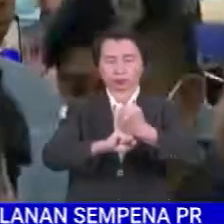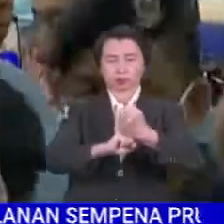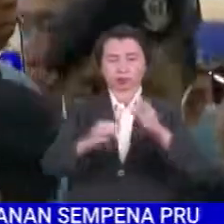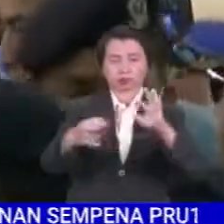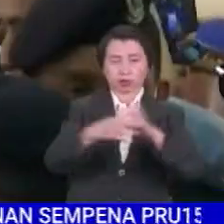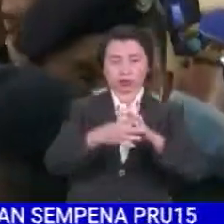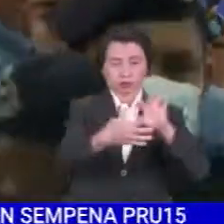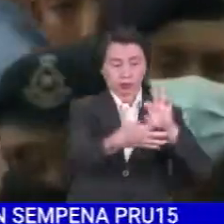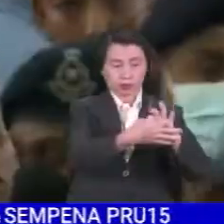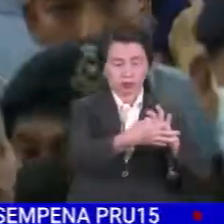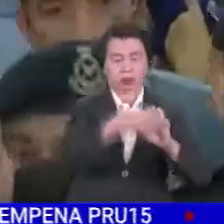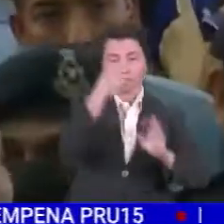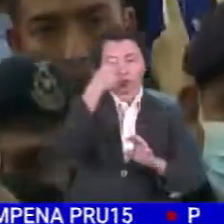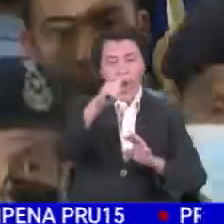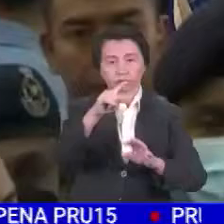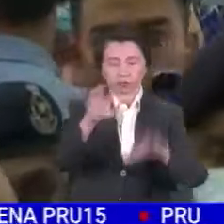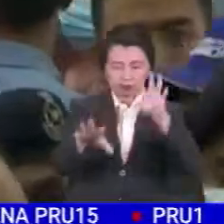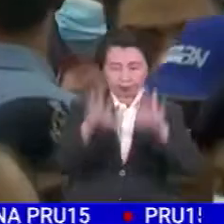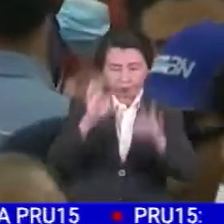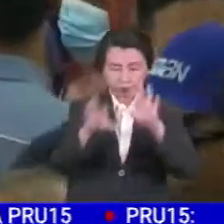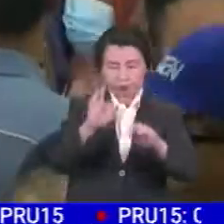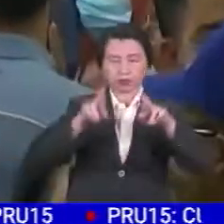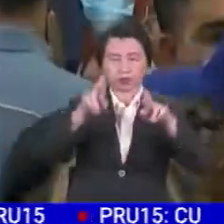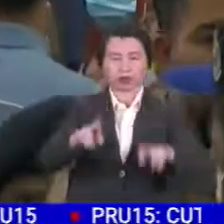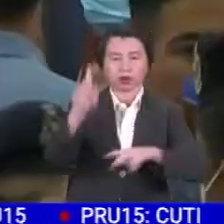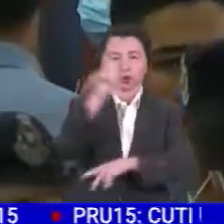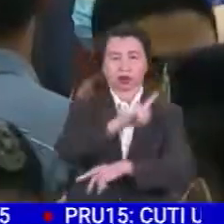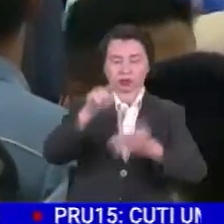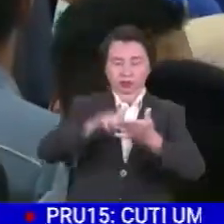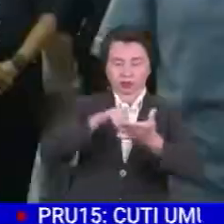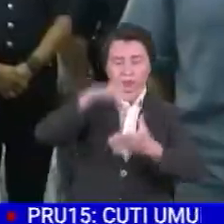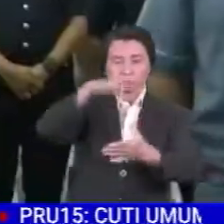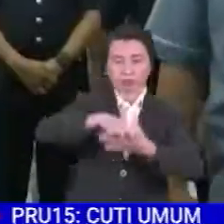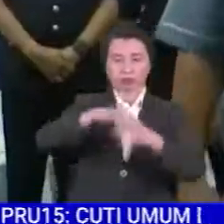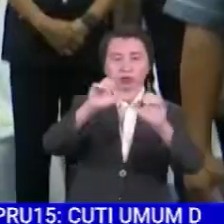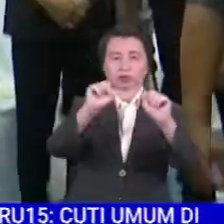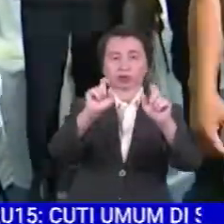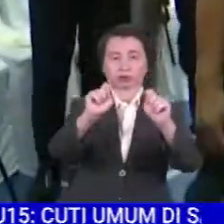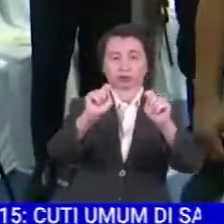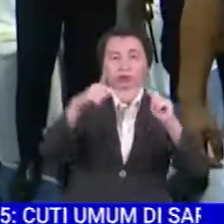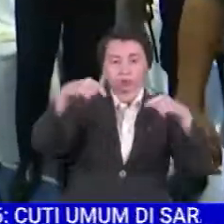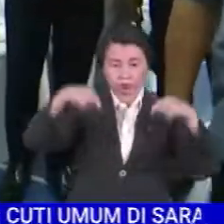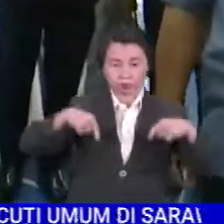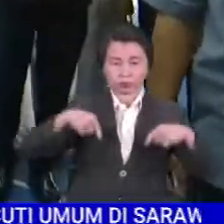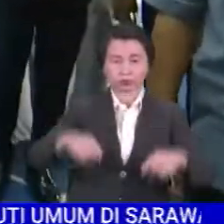kepada gabungan itu adalah untuk dipilih rakyat pada hari pengundian Sabtu ini.